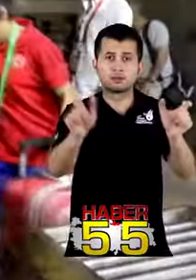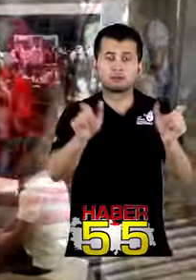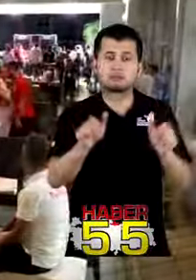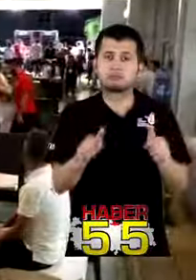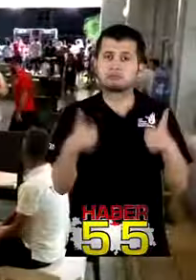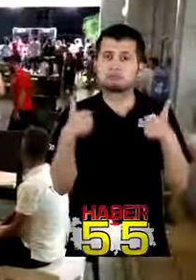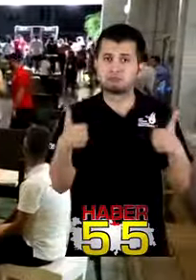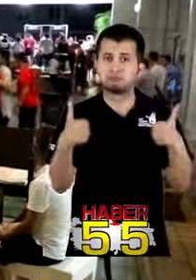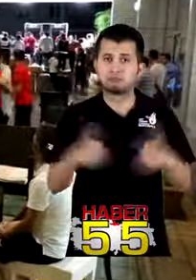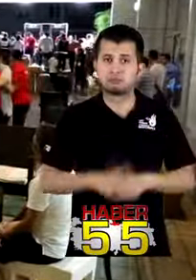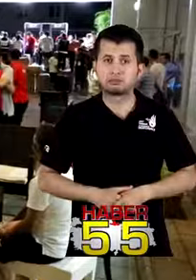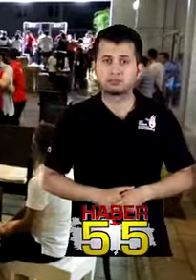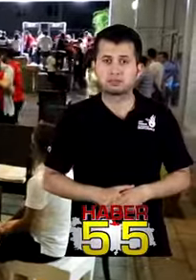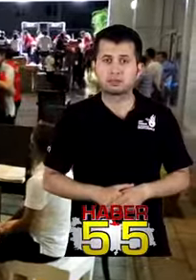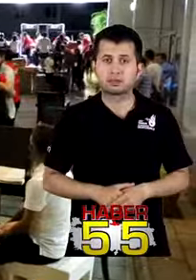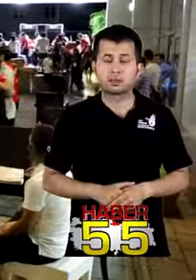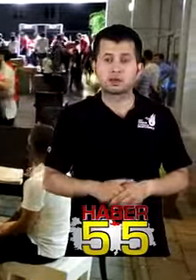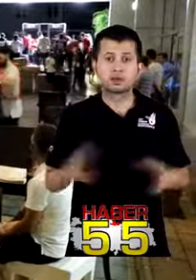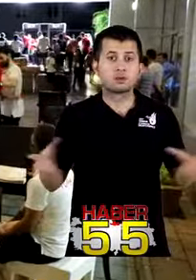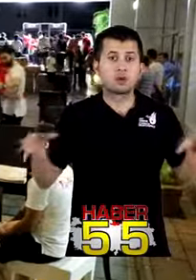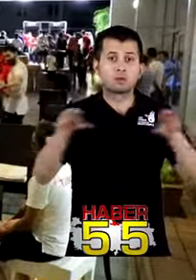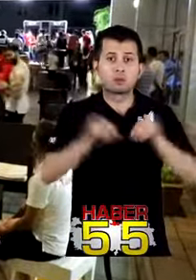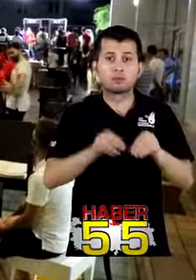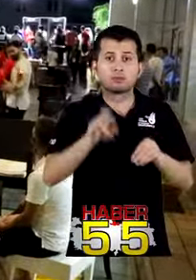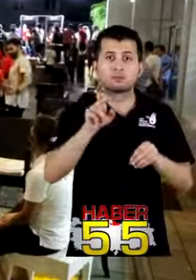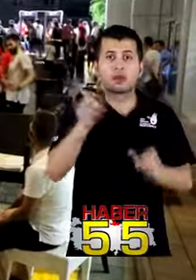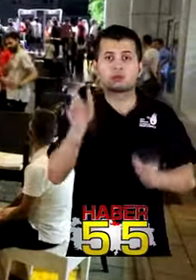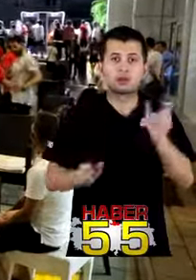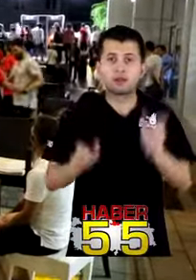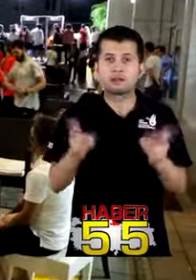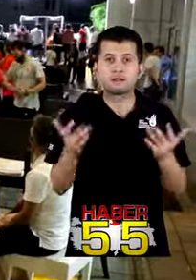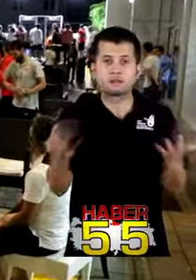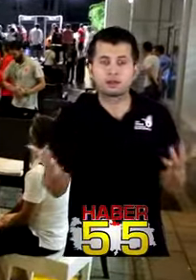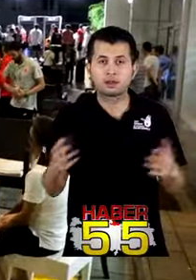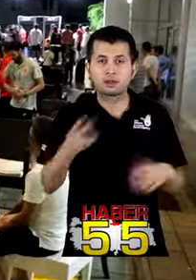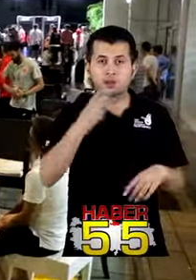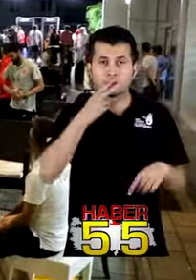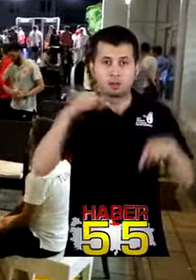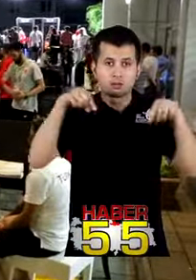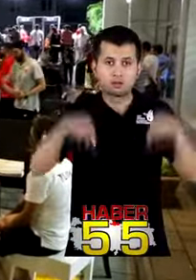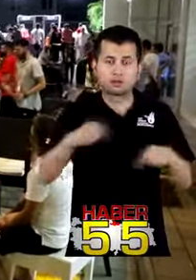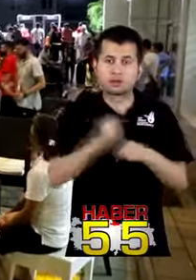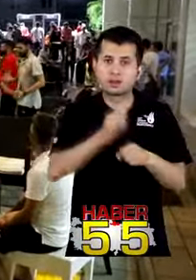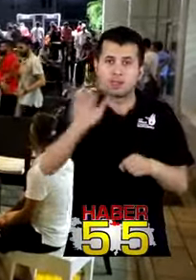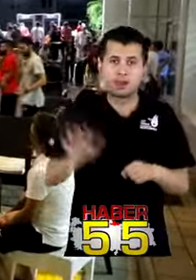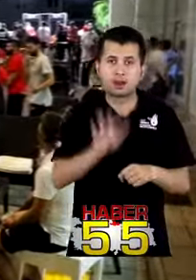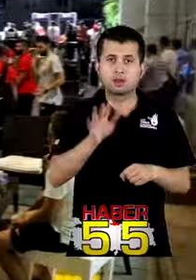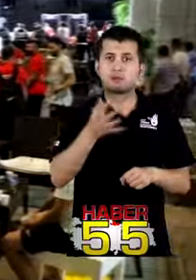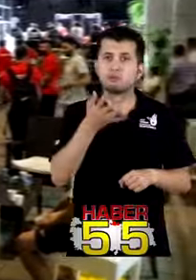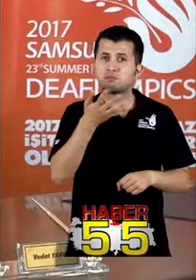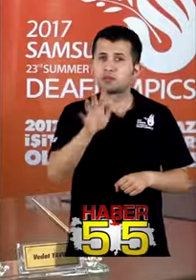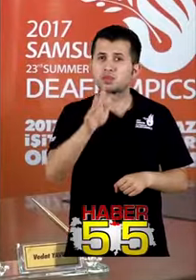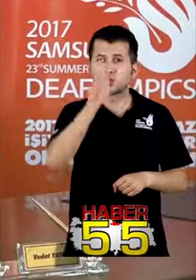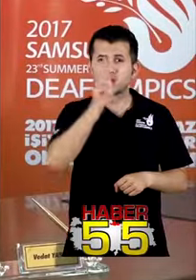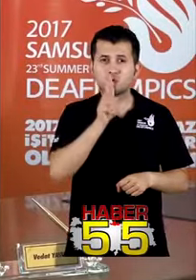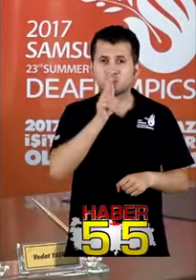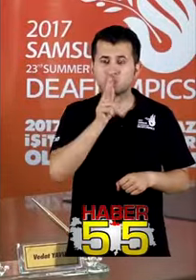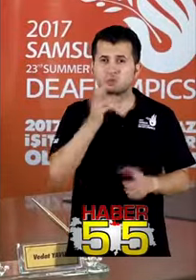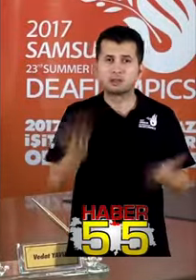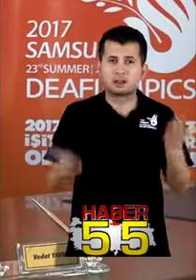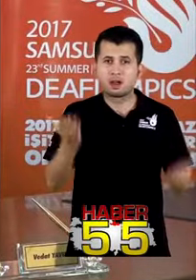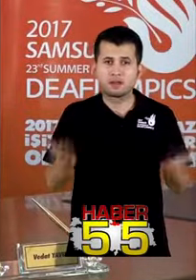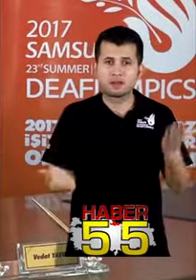tedbirlerimiz uygulanmakta. Toplam personel sayımız il geneli 5300 civarı.